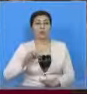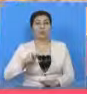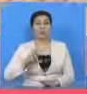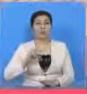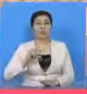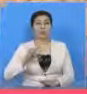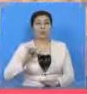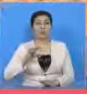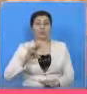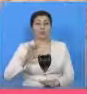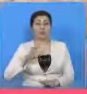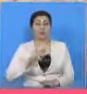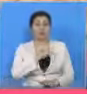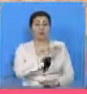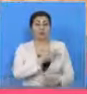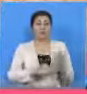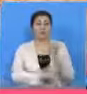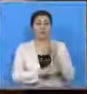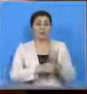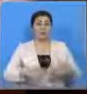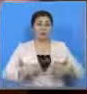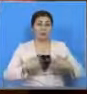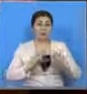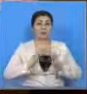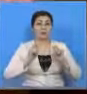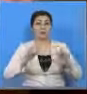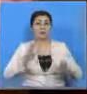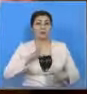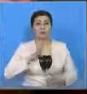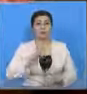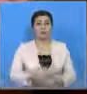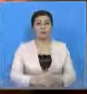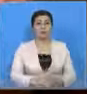құттықтап, алғыс хаттар табыстады. Дархан Мектепбай, Азамат Сауханов, Ақтөбе телеарнасы.